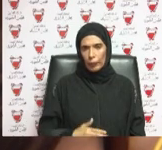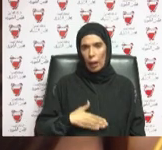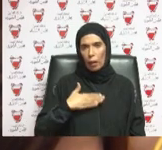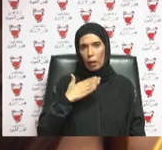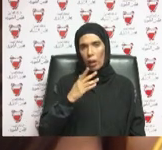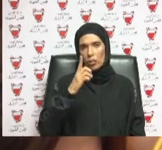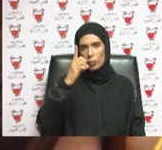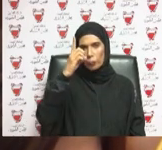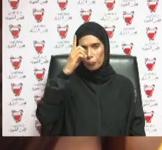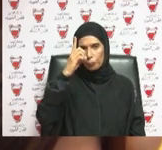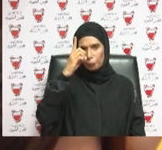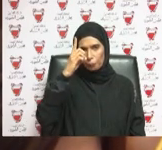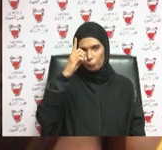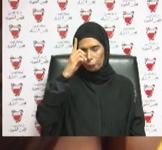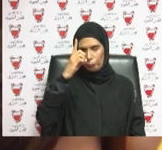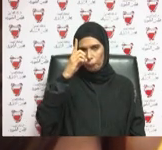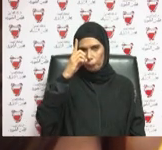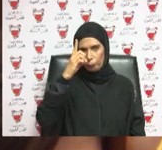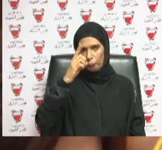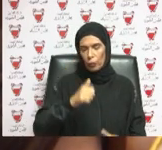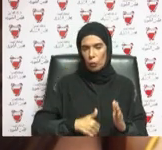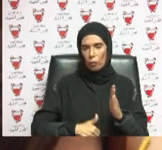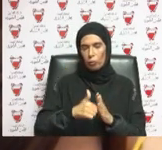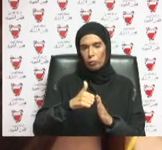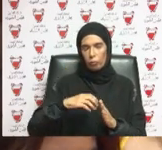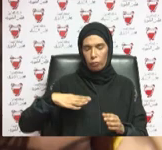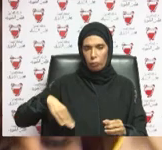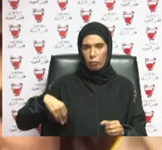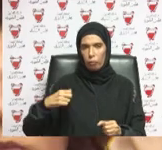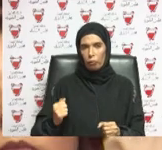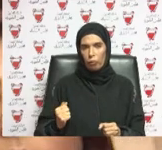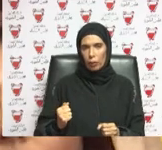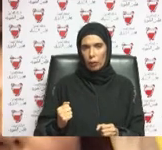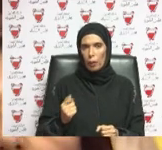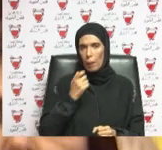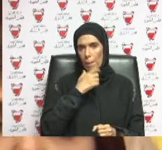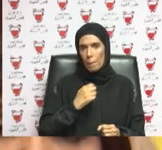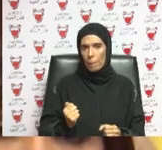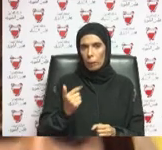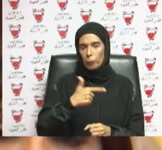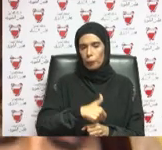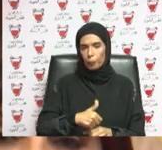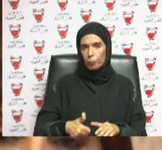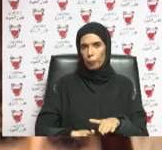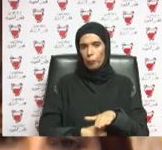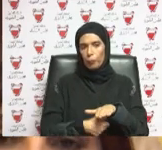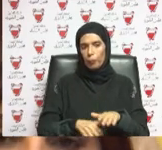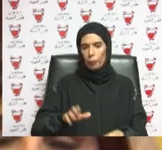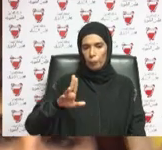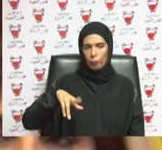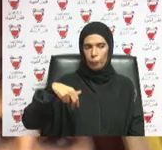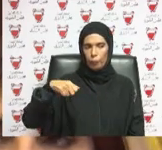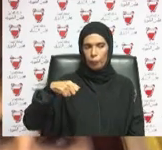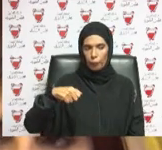سبحانه وتعالى أن يوفق صاحب السمو الملكي الأمير سلمان بن حمد آل خليفة ولي العهد نائب القائد الأعلى لقوة